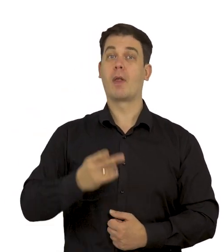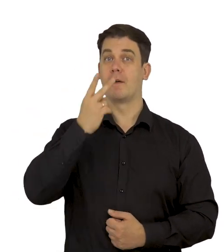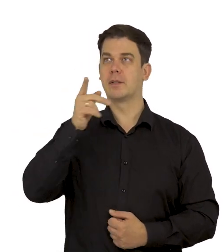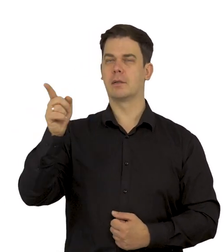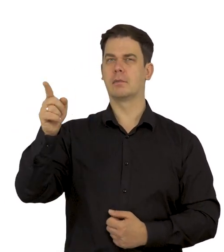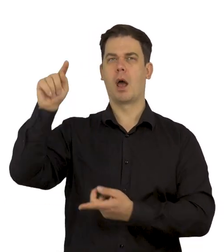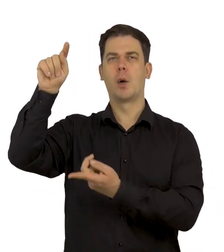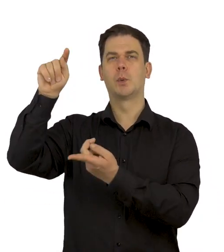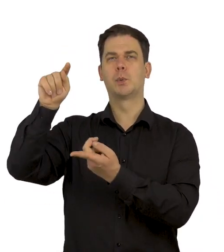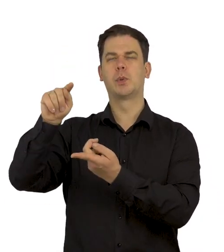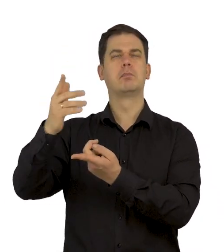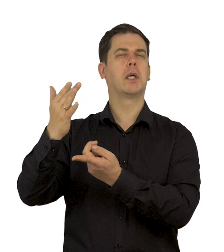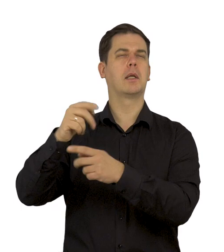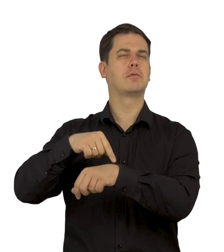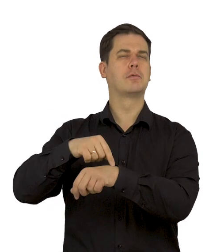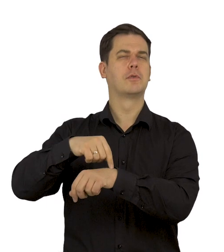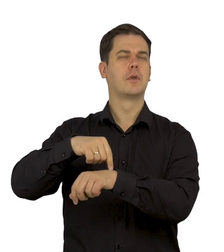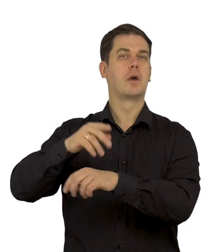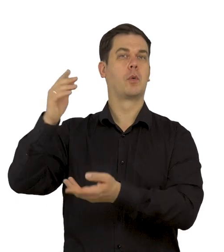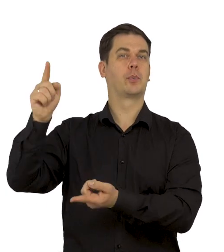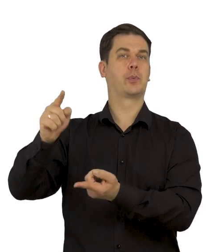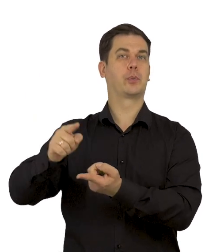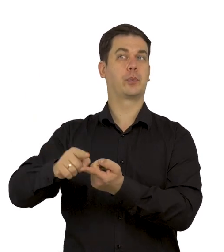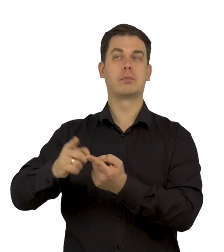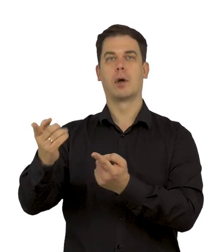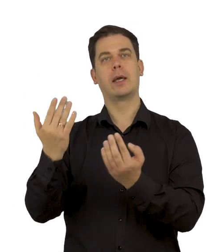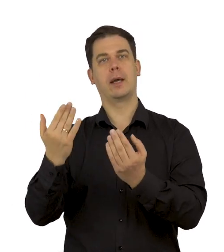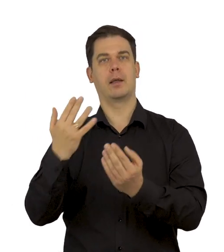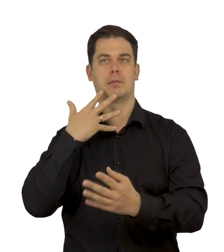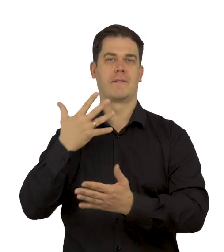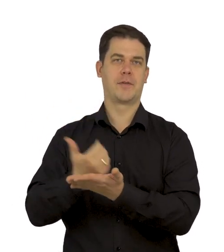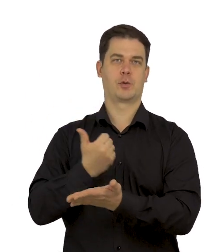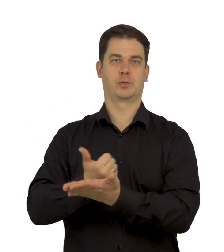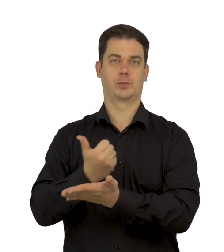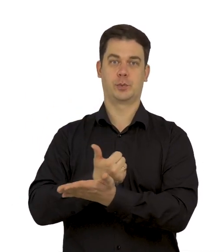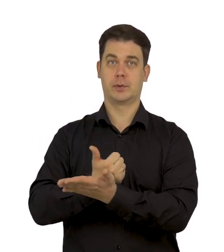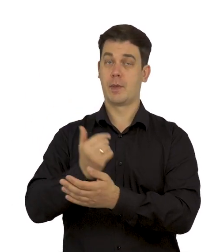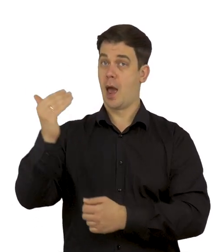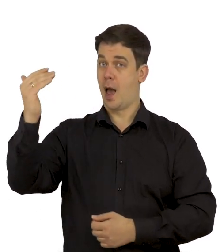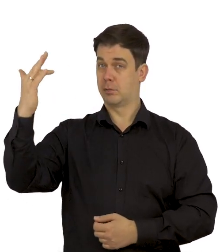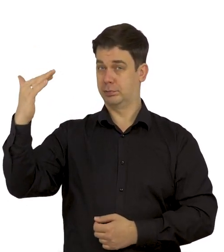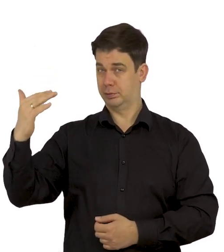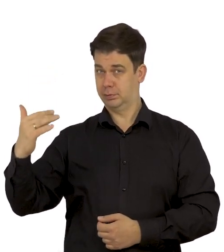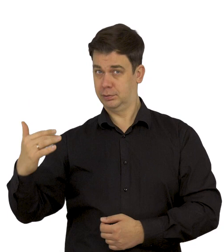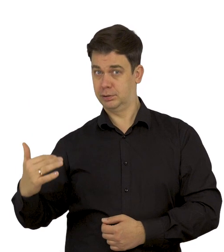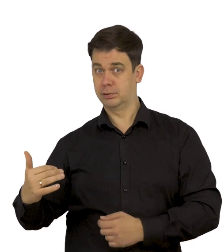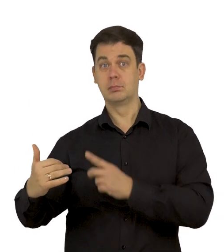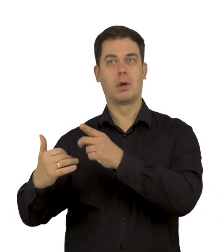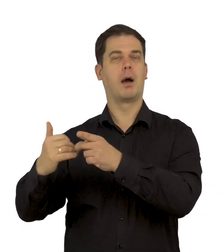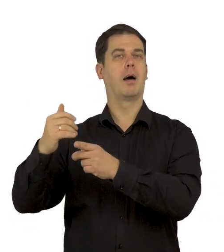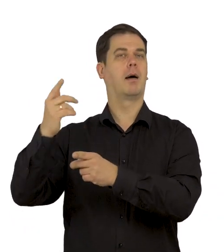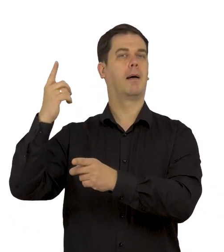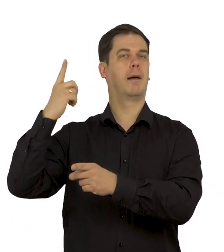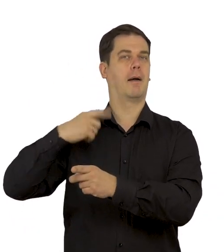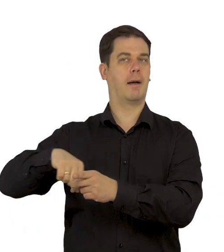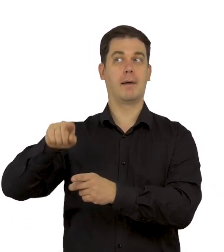Widzimy tutaj jej szacowany czas pracy obliczany na podstawie intensywności korzystania z telefonu. Poniżej widzimy, jakie funkcje i